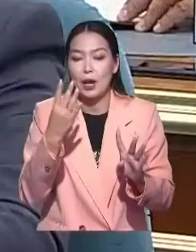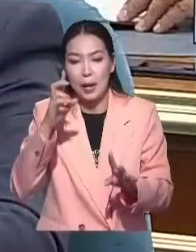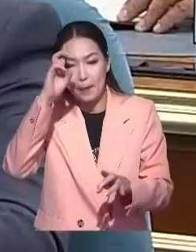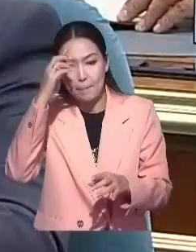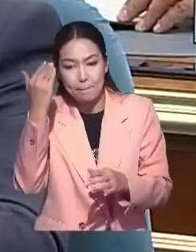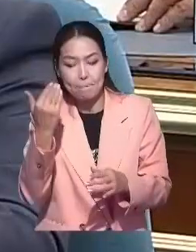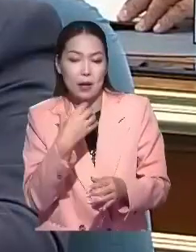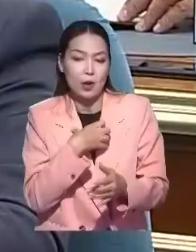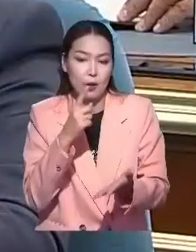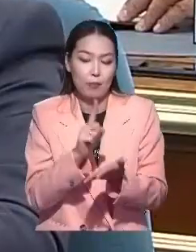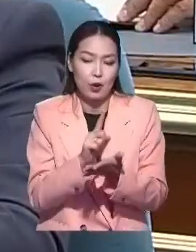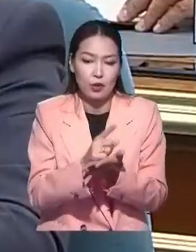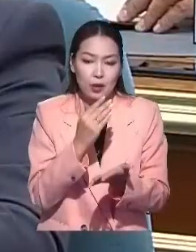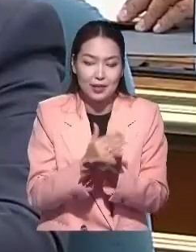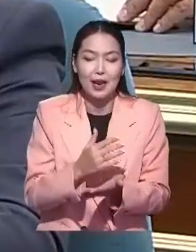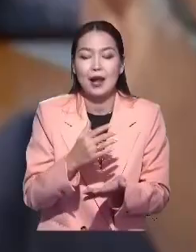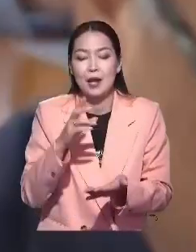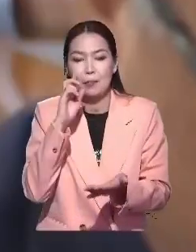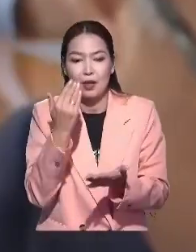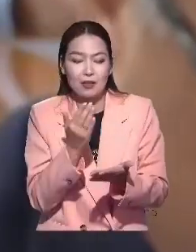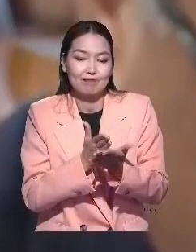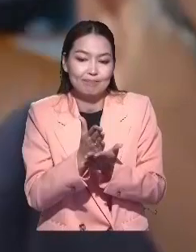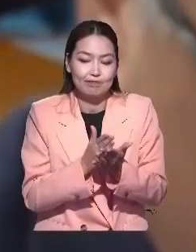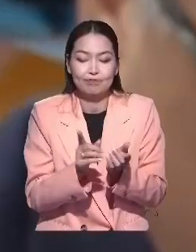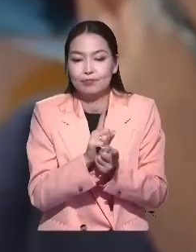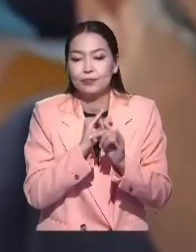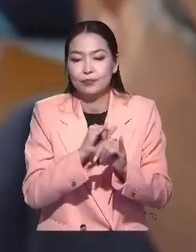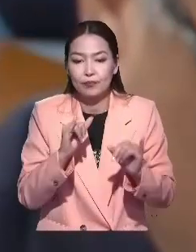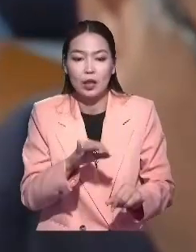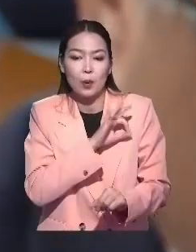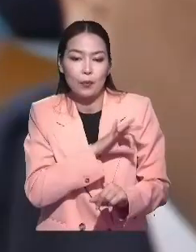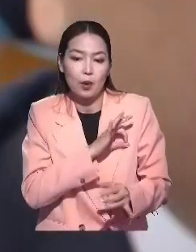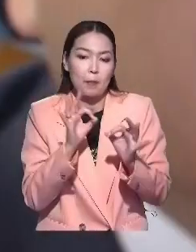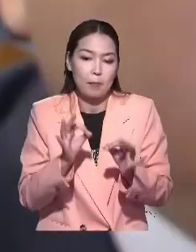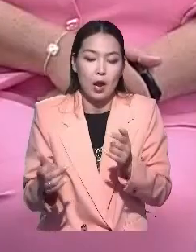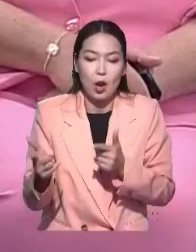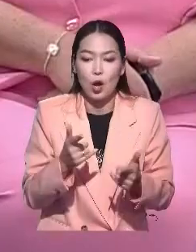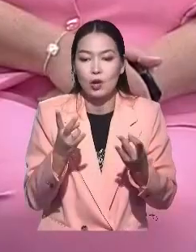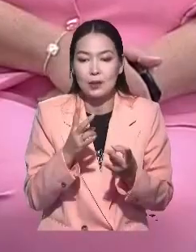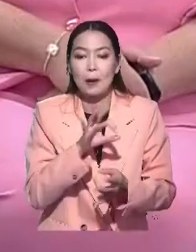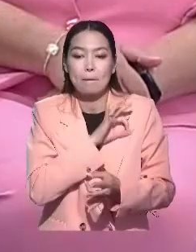мүддесі үшін, яғни еліміздің стратегиялық мақсаттарын жүзеге асыру үшін пайдалануға жетекенін айтты. Оны